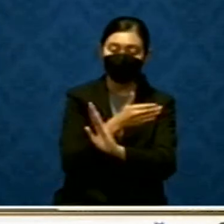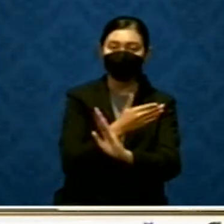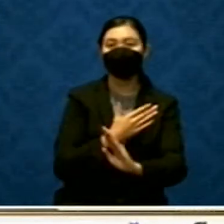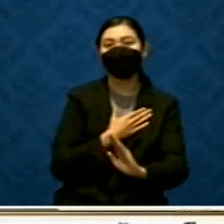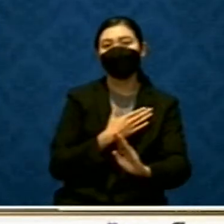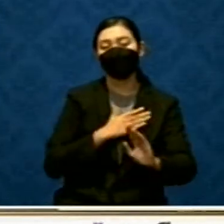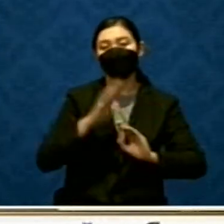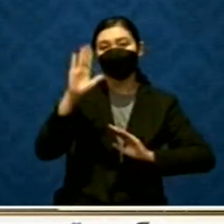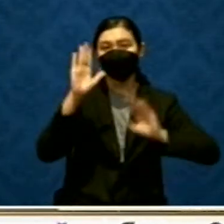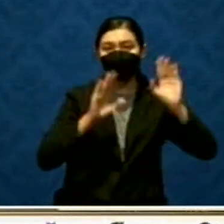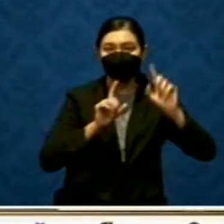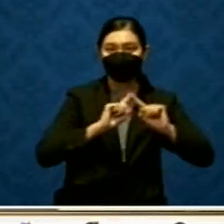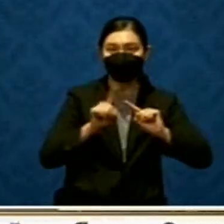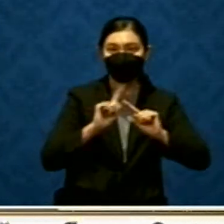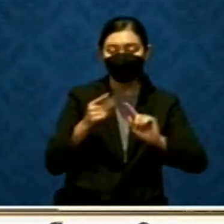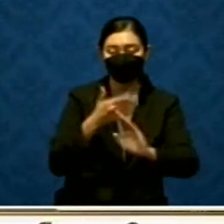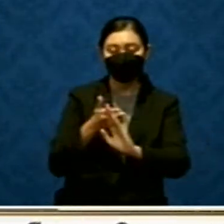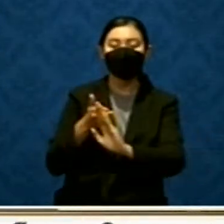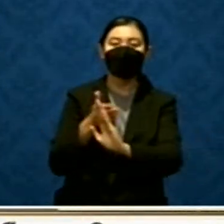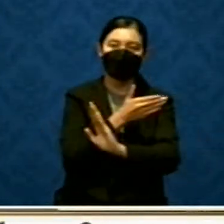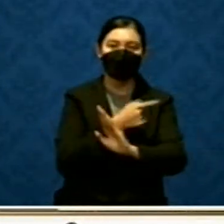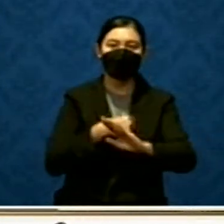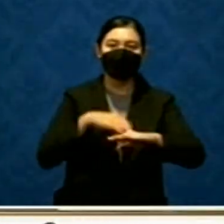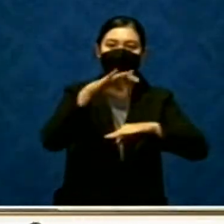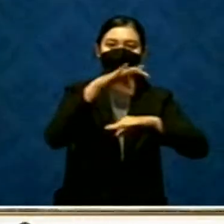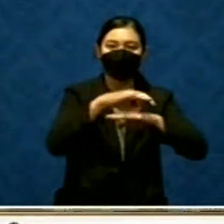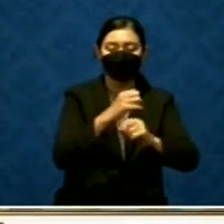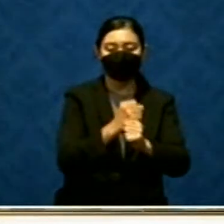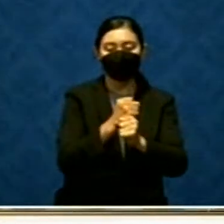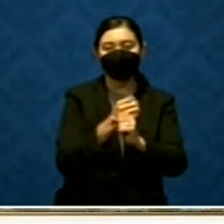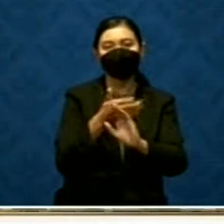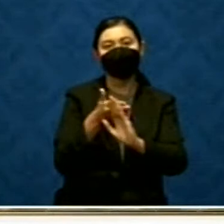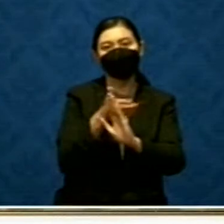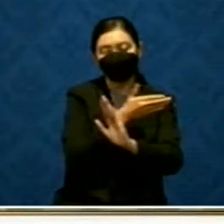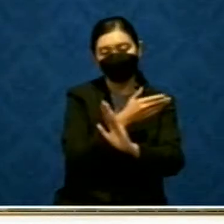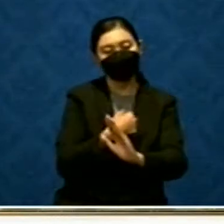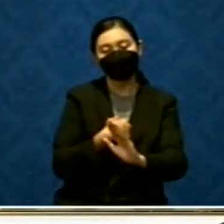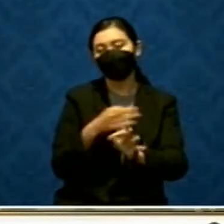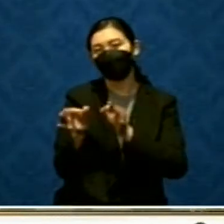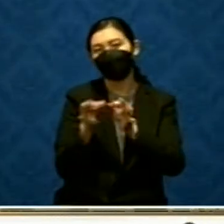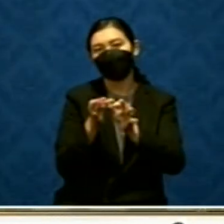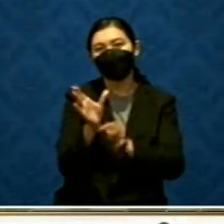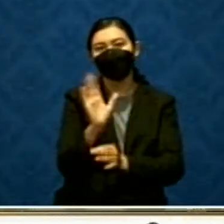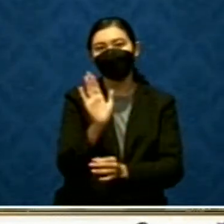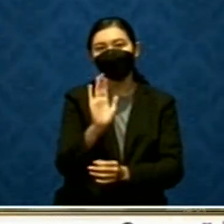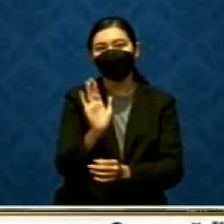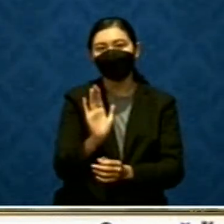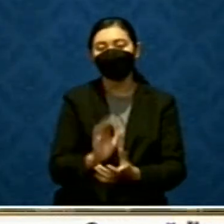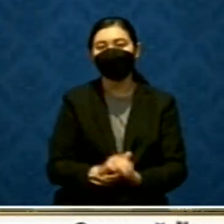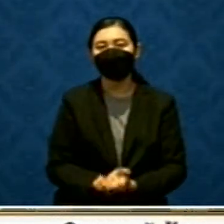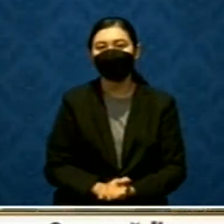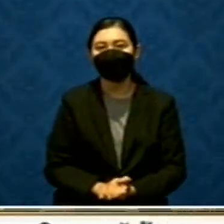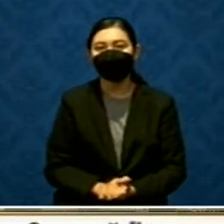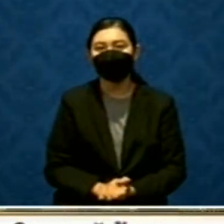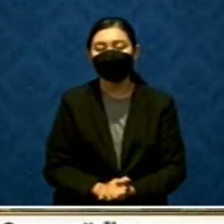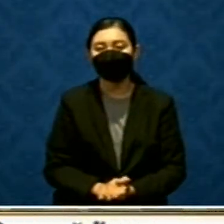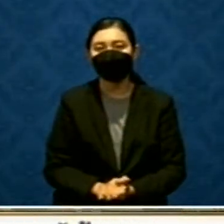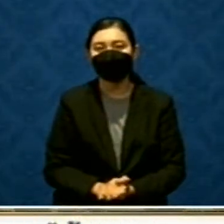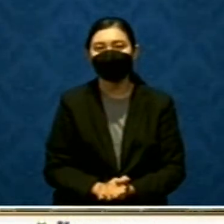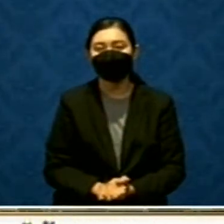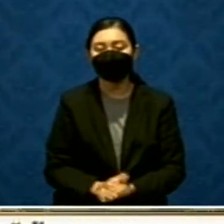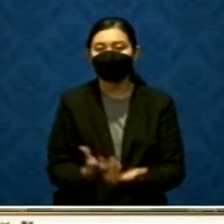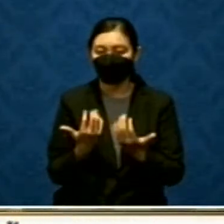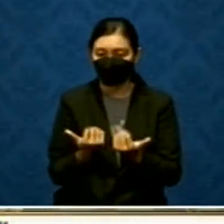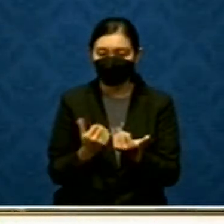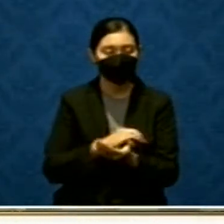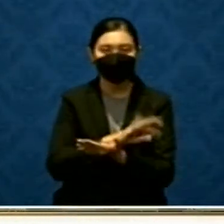อยู่ในข้อบังคับที่จะต้องมาชี้แจงในกรณีนี้นะครับเพราะฉะนั้นเนี่ยก็ต้องเรียนครับว่าทั้งหมดนั้นเป็น